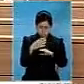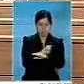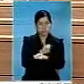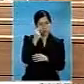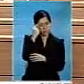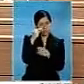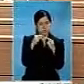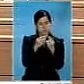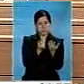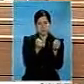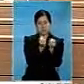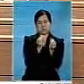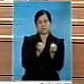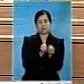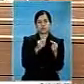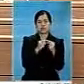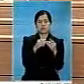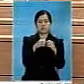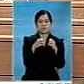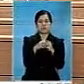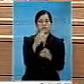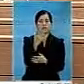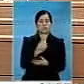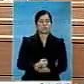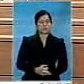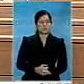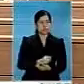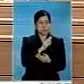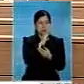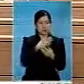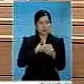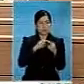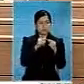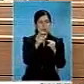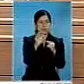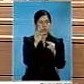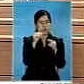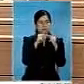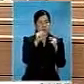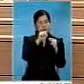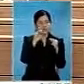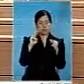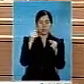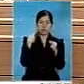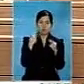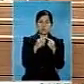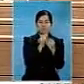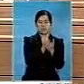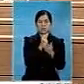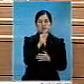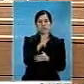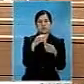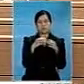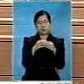ได้ท่านไม่ต้องไปห่วงนะครับว่าถ้าเราเลือกตั้งแล้วสมาชิกวุฒิสภาจะมาจากตัวแทนของพรรคการเมื